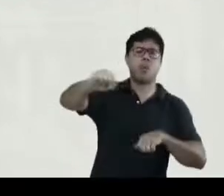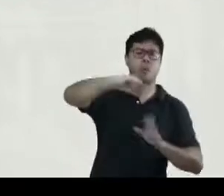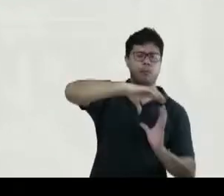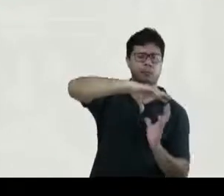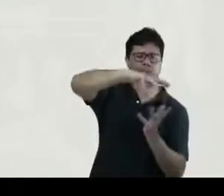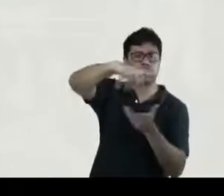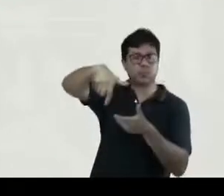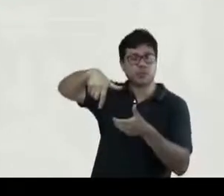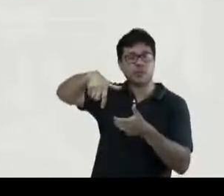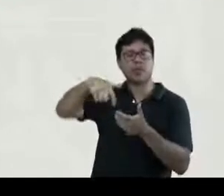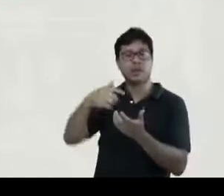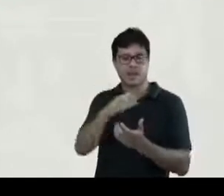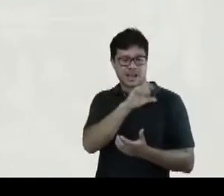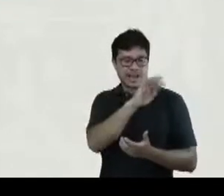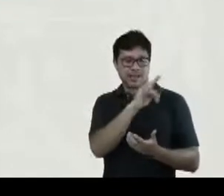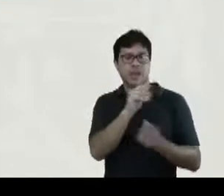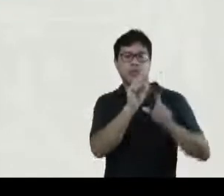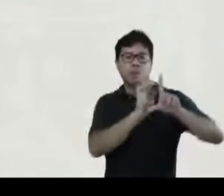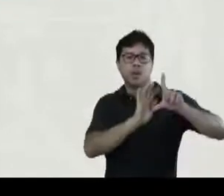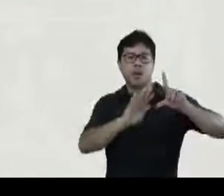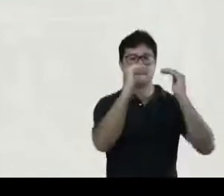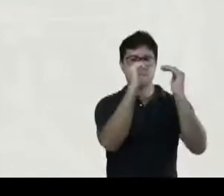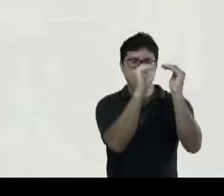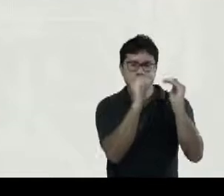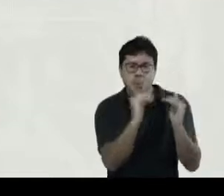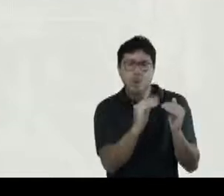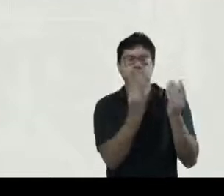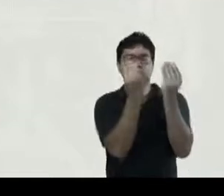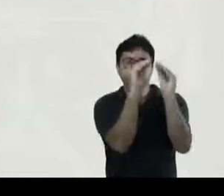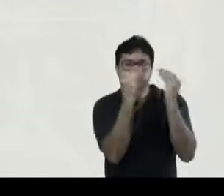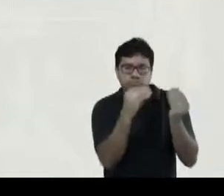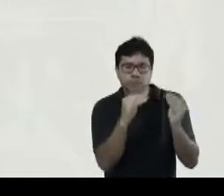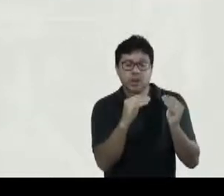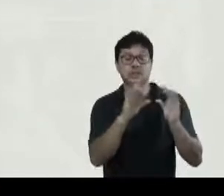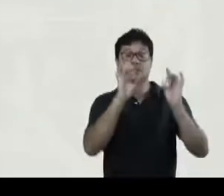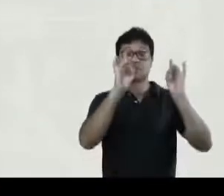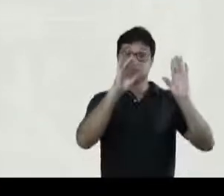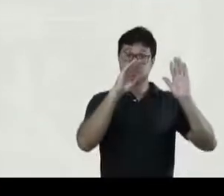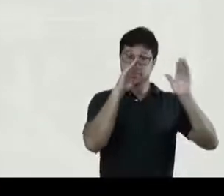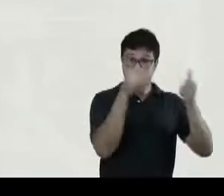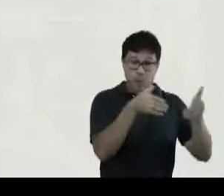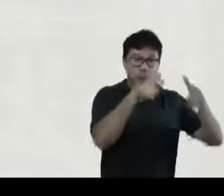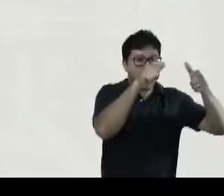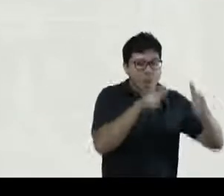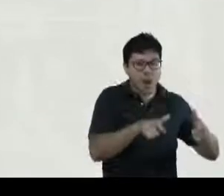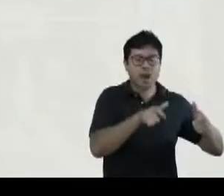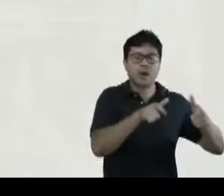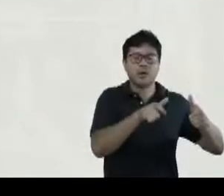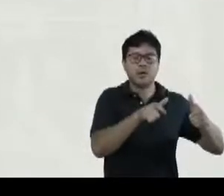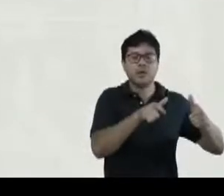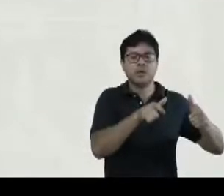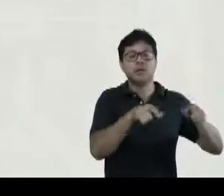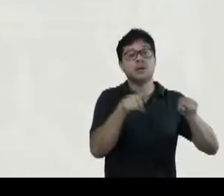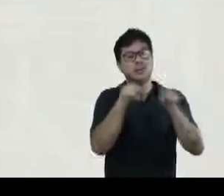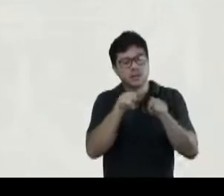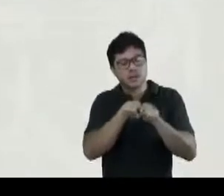oder Verbundkatalogen, aus Spezialkatalogen aller Art und aus retrospektiven